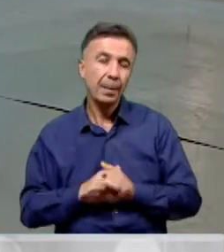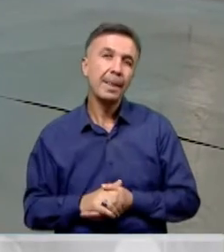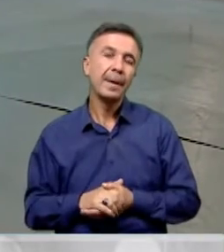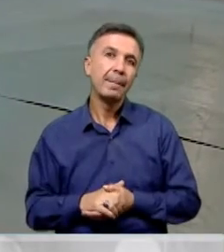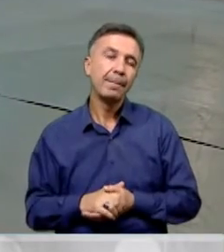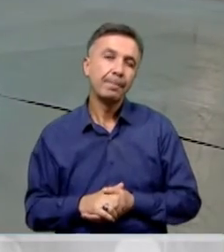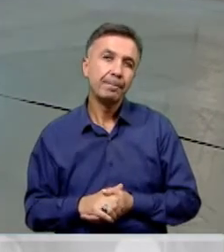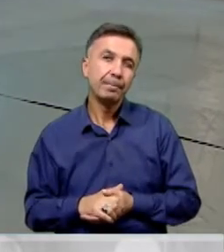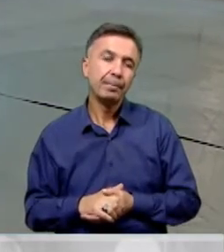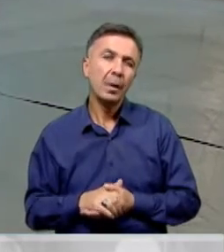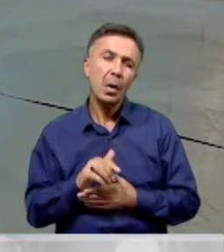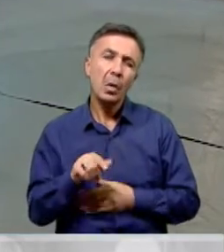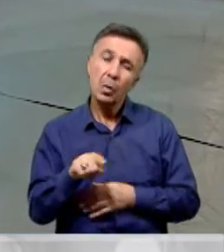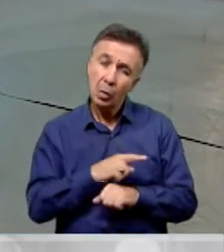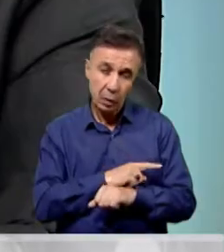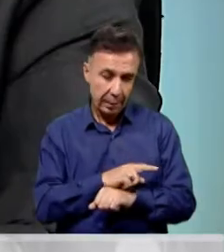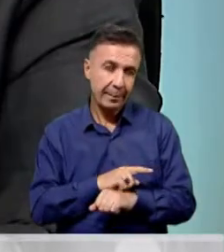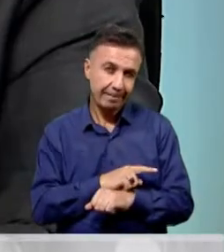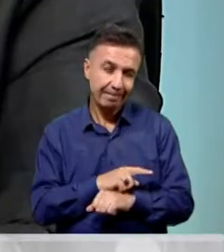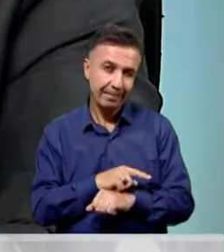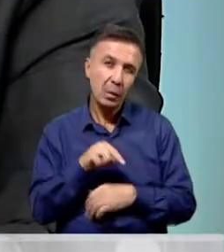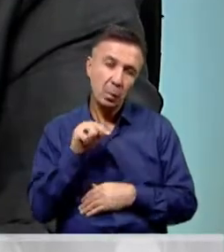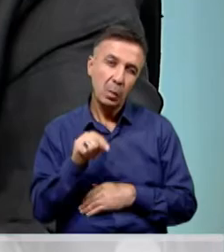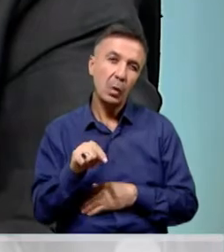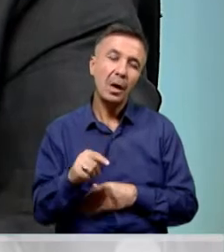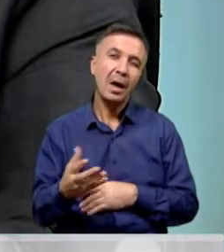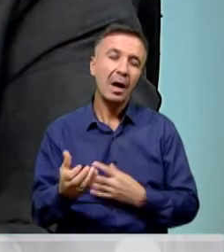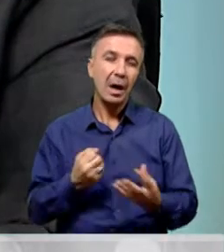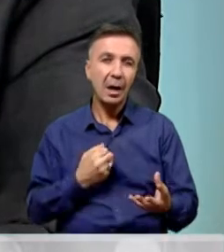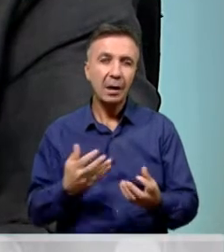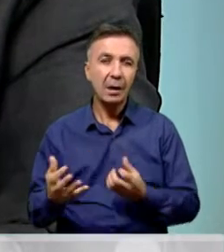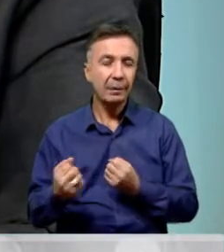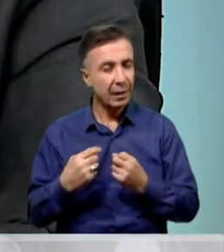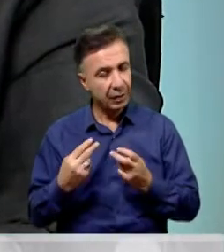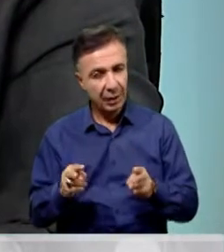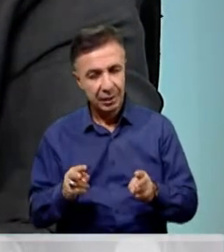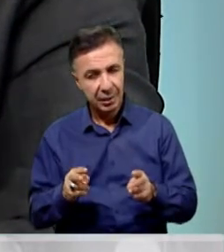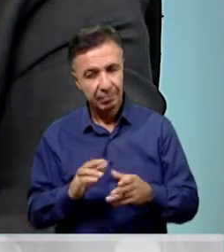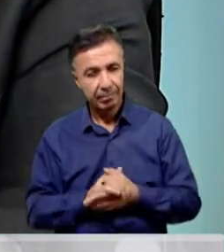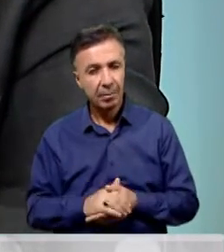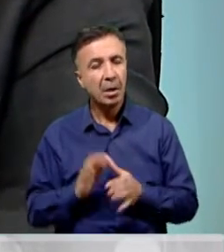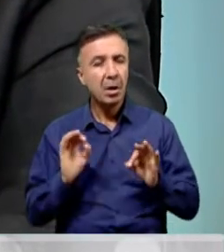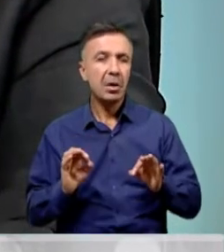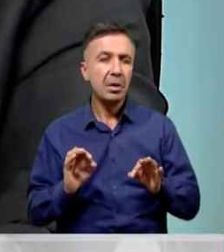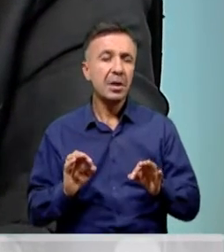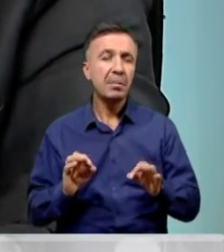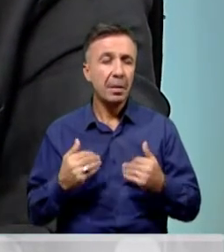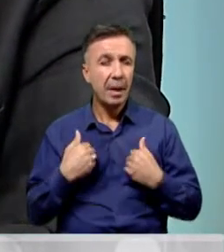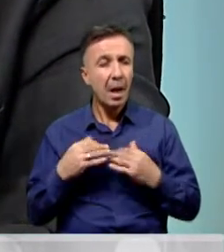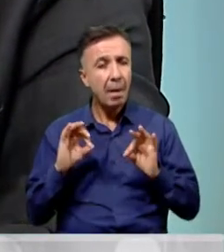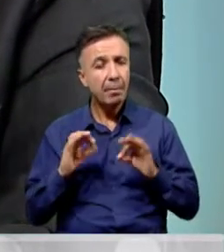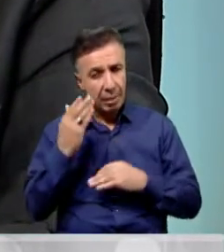diyorlar O takdirde diyorlar Bu alışveriş caizdir Şimdi ben hep izliyorum